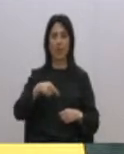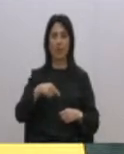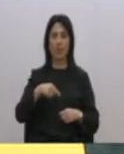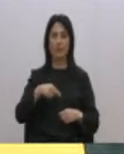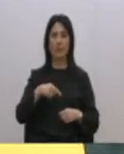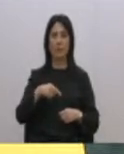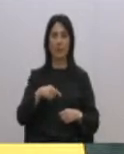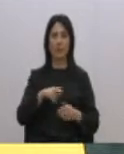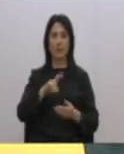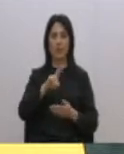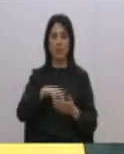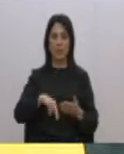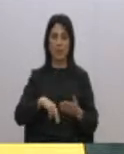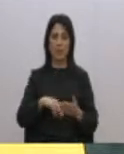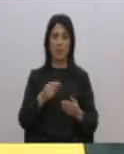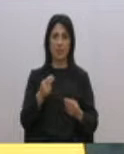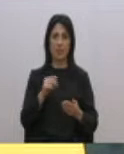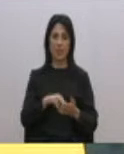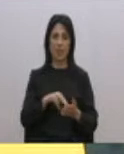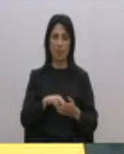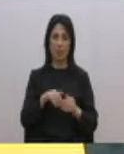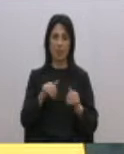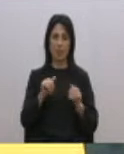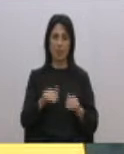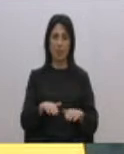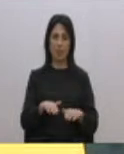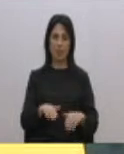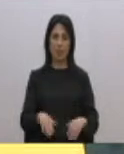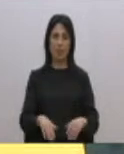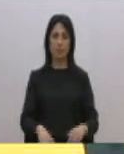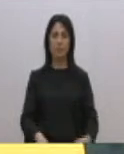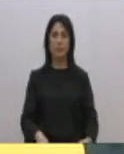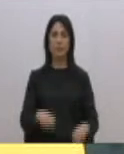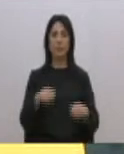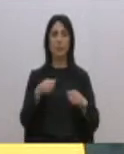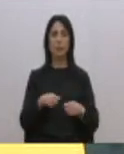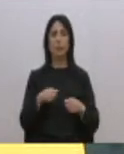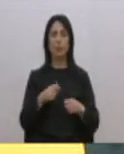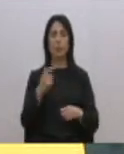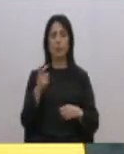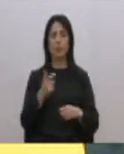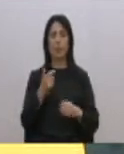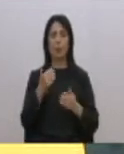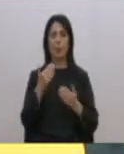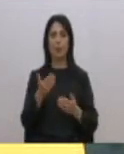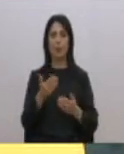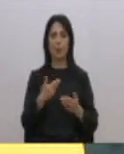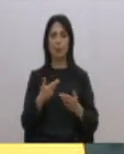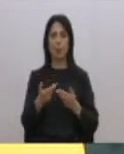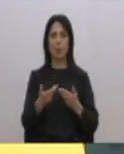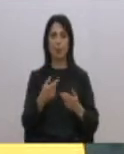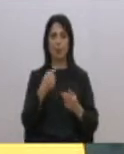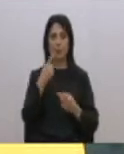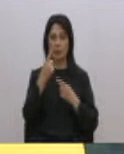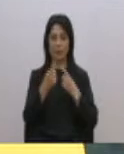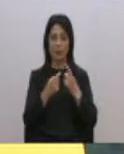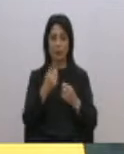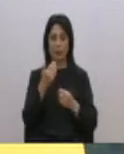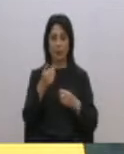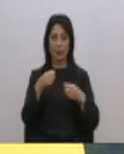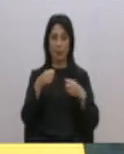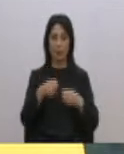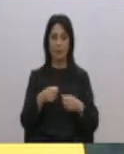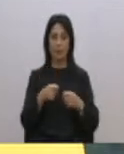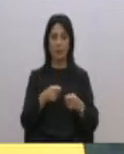ვალდებულები ლიცენზირება, ტარიფების დადგენა, უფლებების მფლობელებისთვის მოწოდებული ინფორმაცია მათი